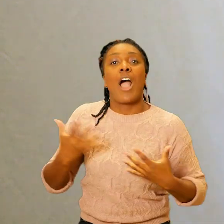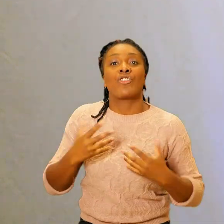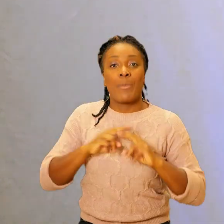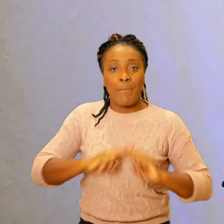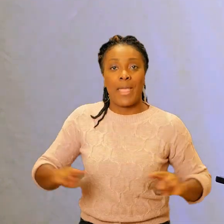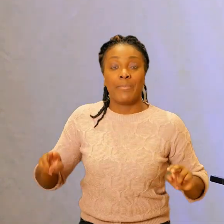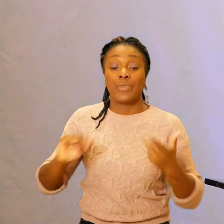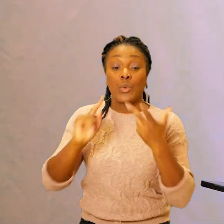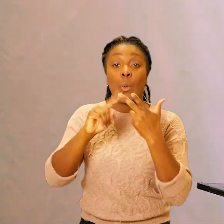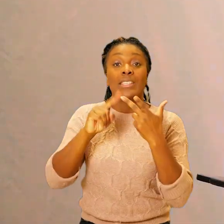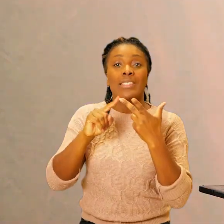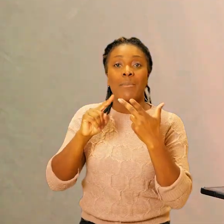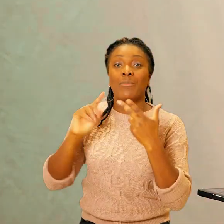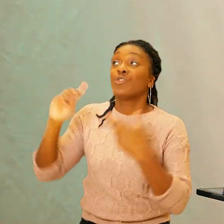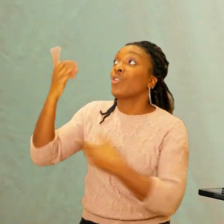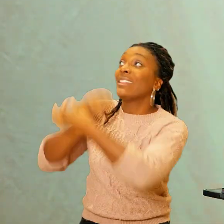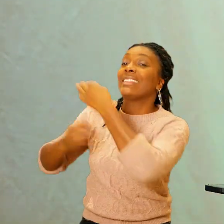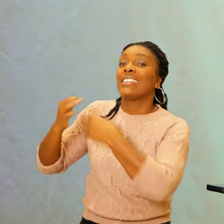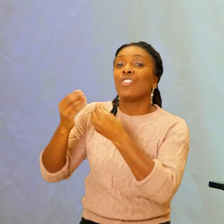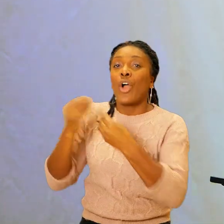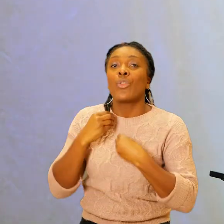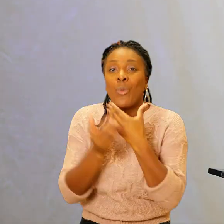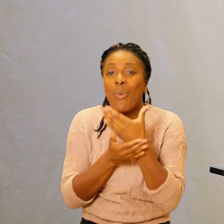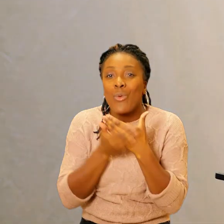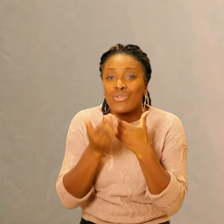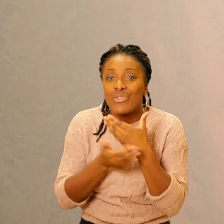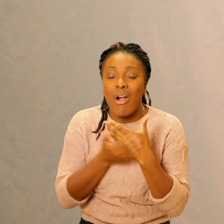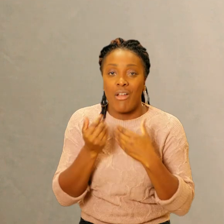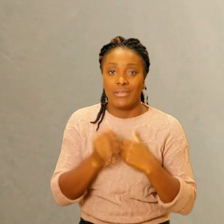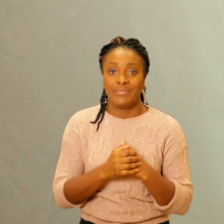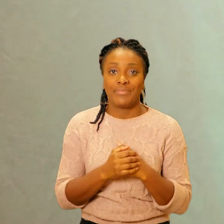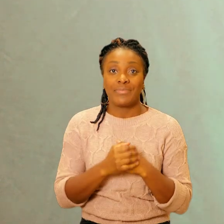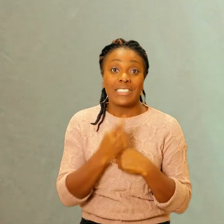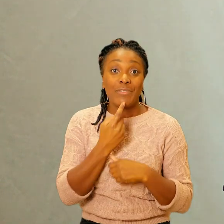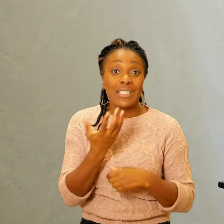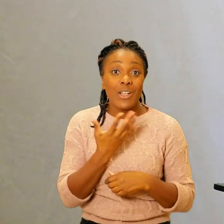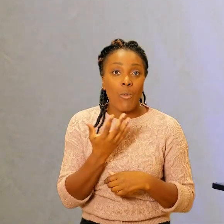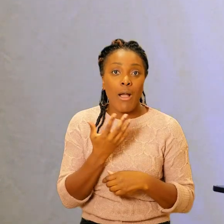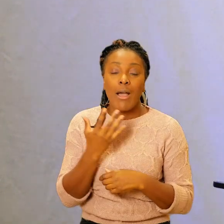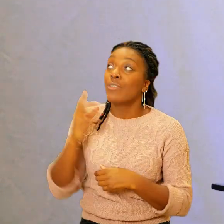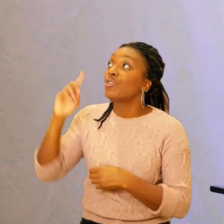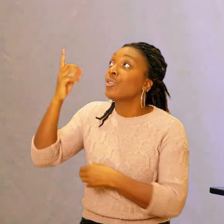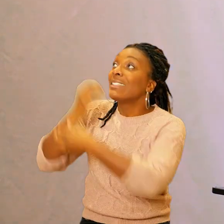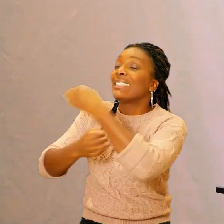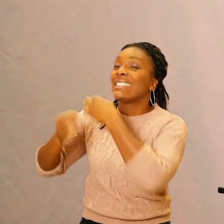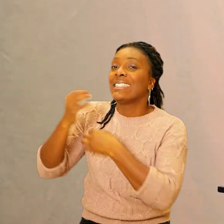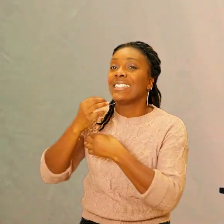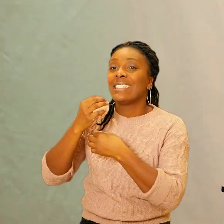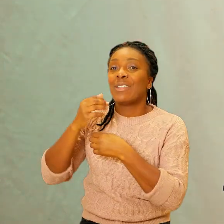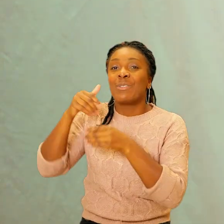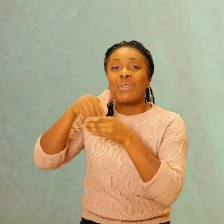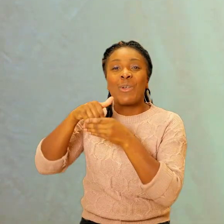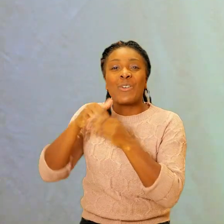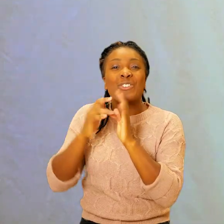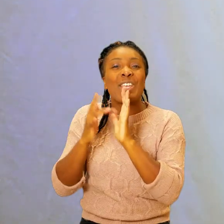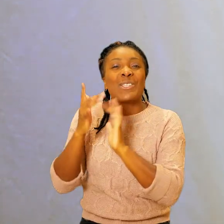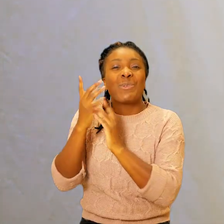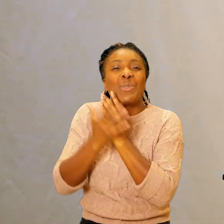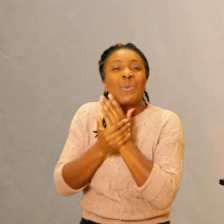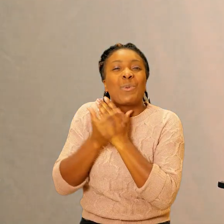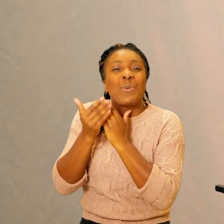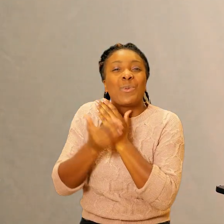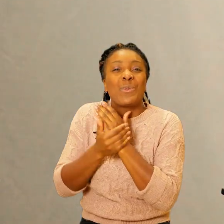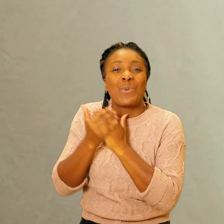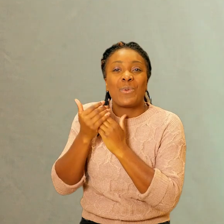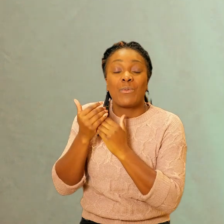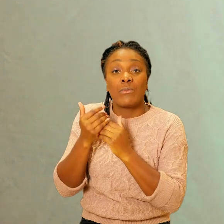elle console. Consoler, c'est-à-dire eh bien que la voix de Dieu, il y a la douceur de Jésus-Christ à l'intérieur. Jésus était doux